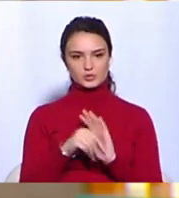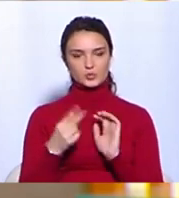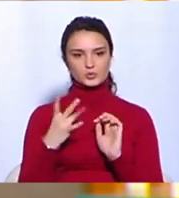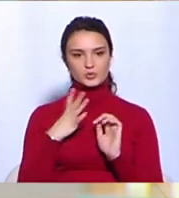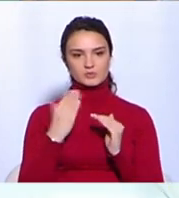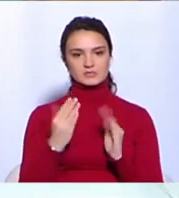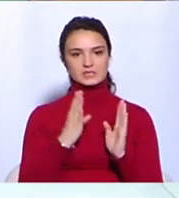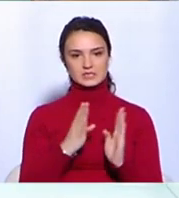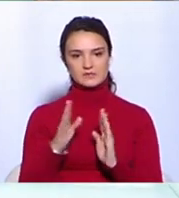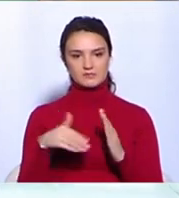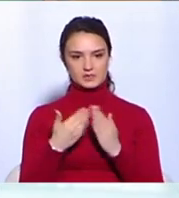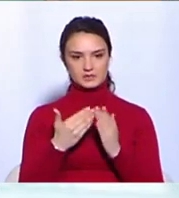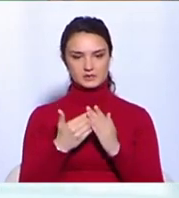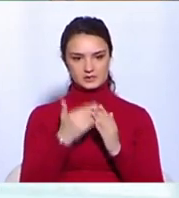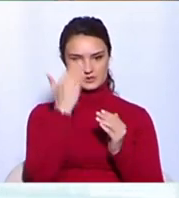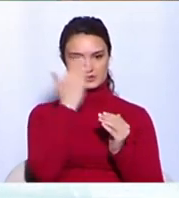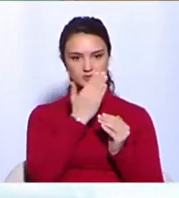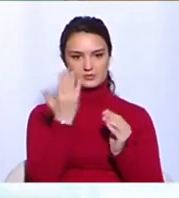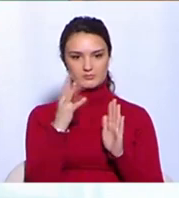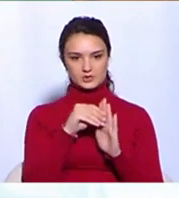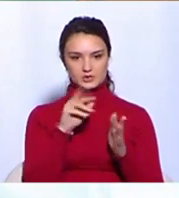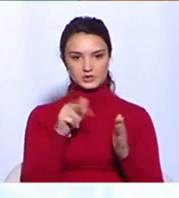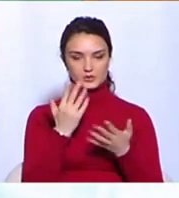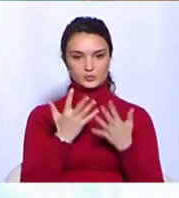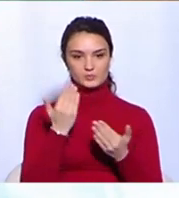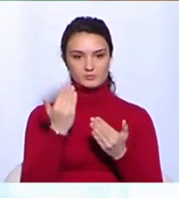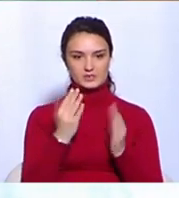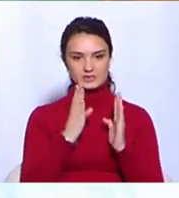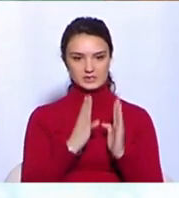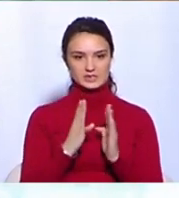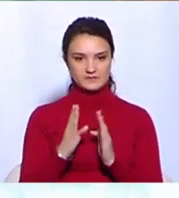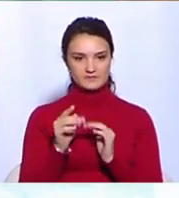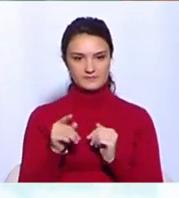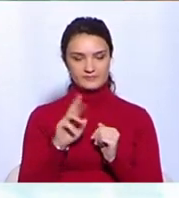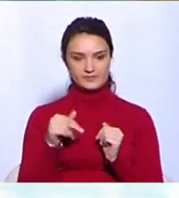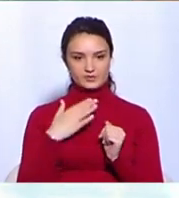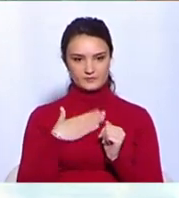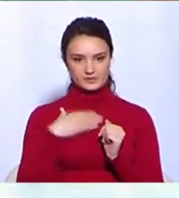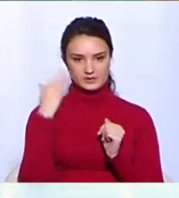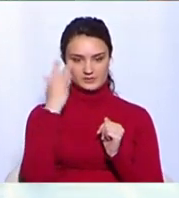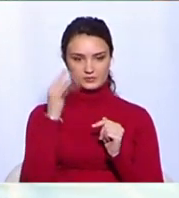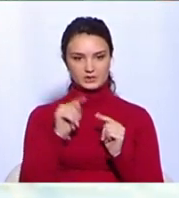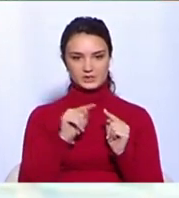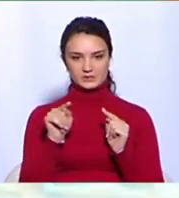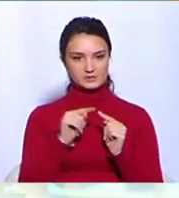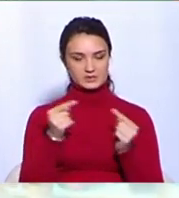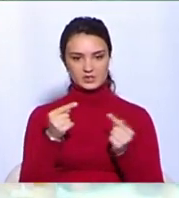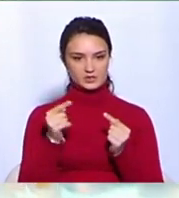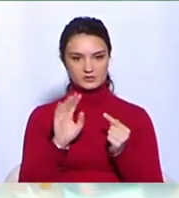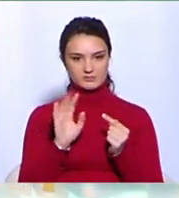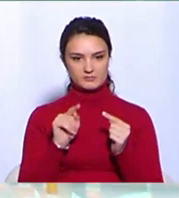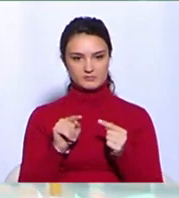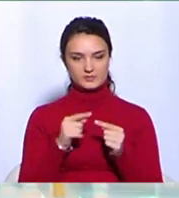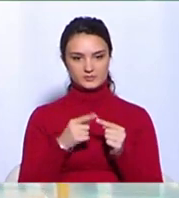უნდა იყოს მისი ქცევა მაგალითად საზოგადოებაში და თუ მისი ქცევა, რეალური ქცევა და ჩვენი წარმოადგენები ერთმანეთს არ